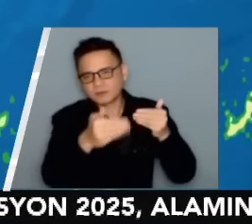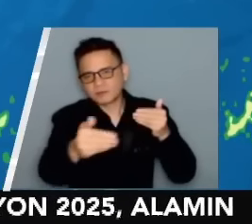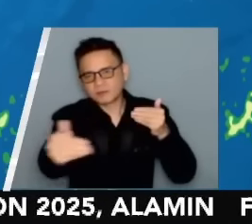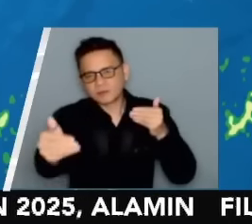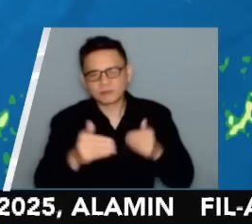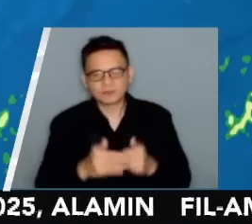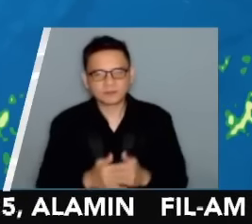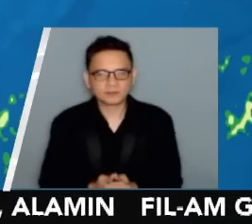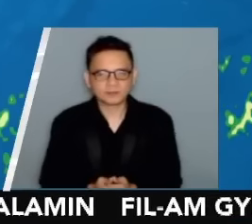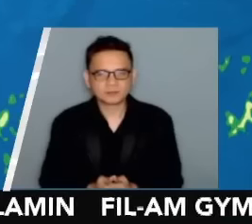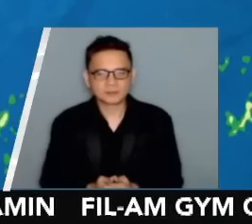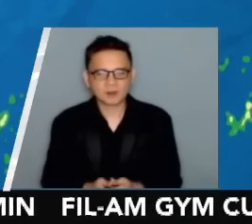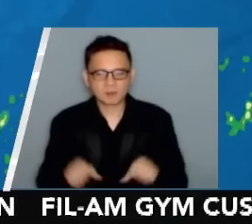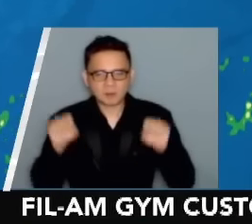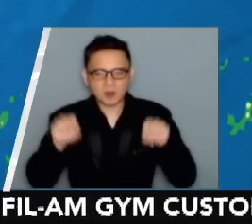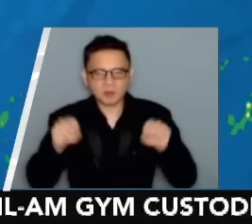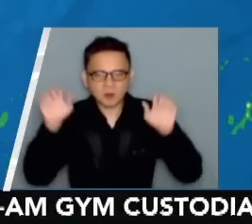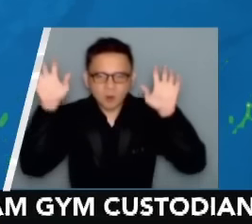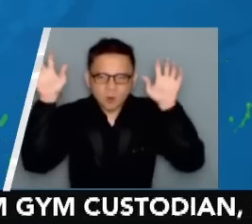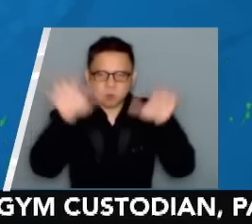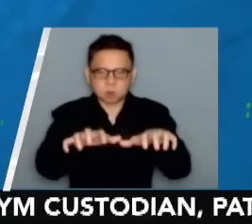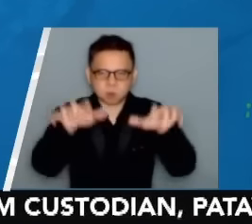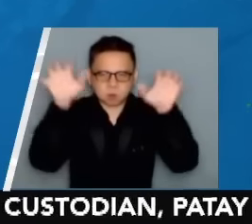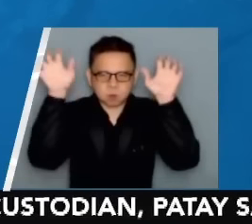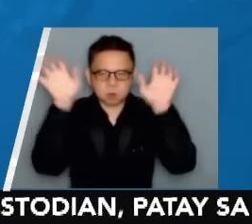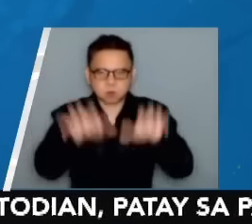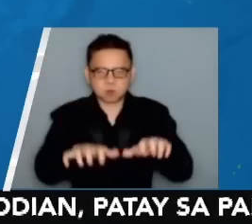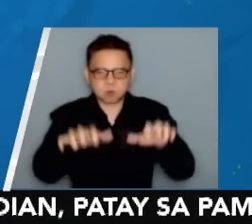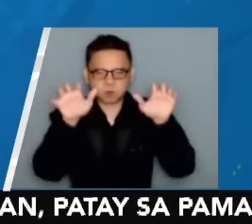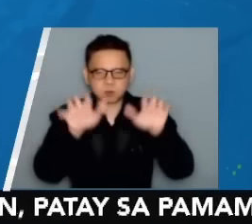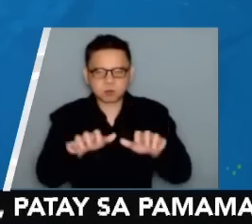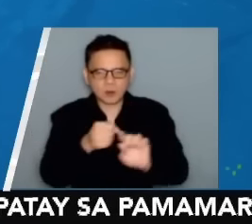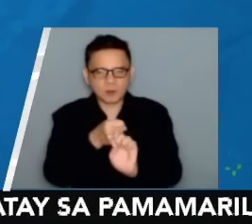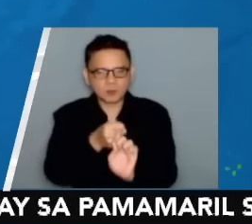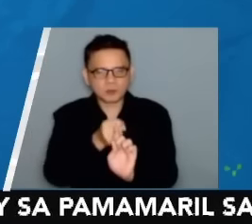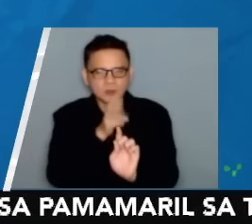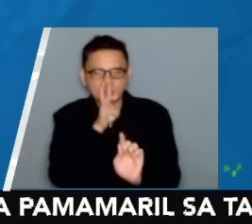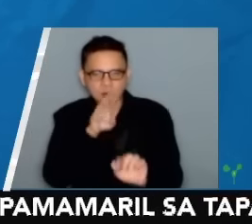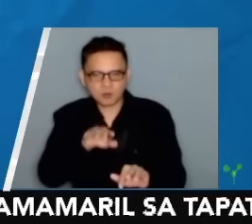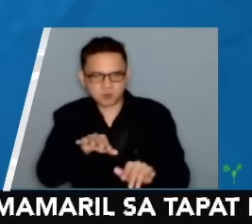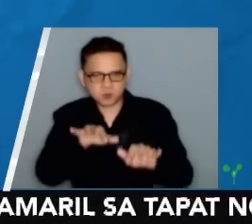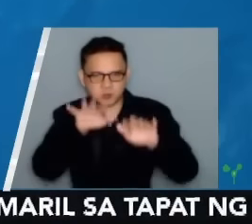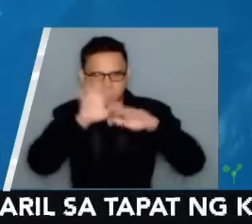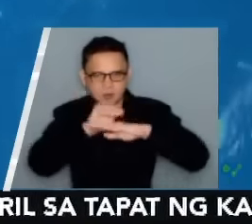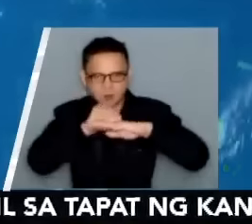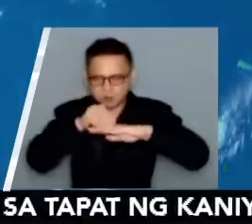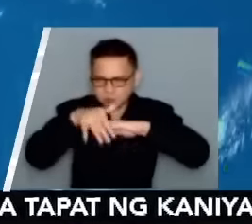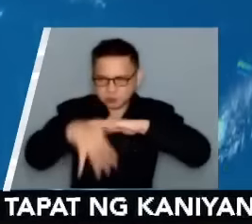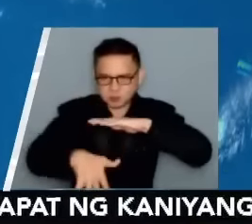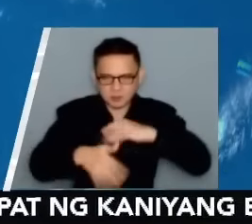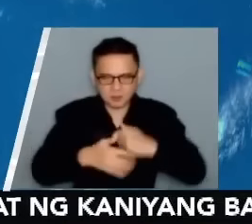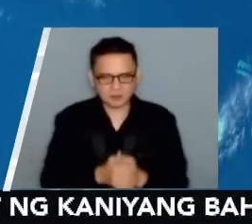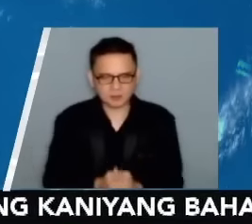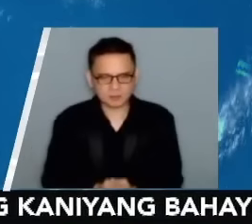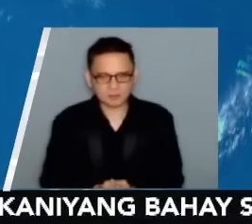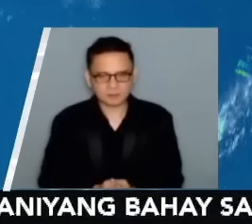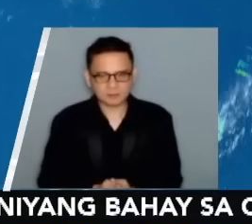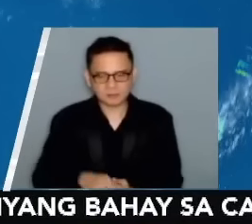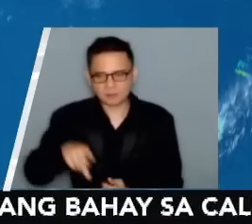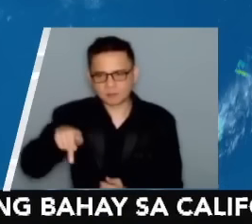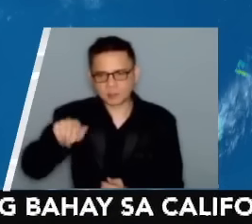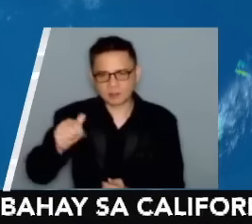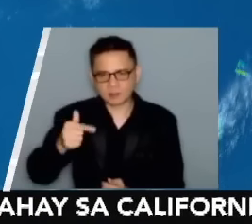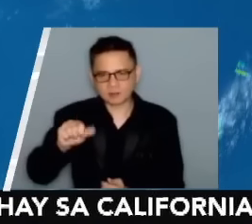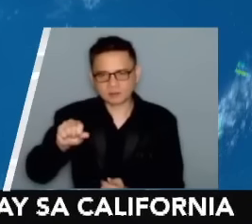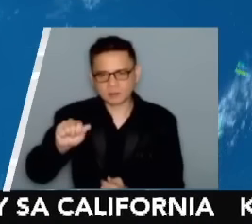posible ang heavy to intense rain sa ilang lugar na maaaring magdulot ng baha o landslide binabantayan din ang pag-asa ang isang